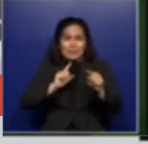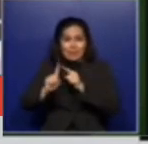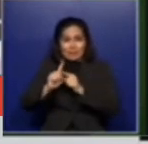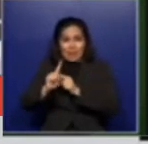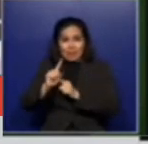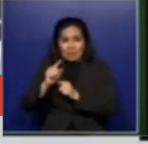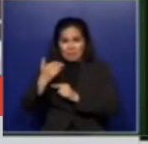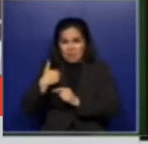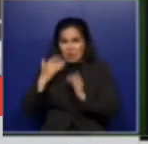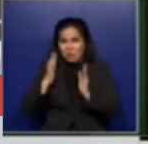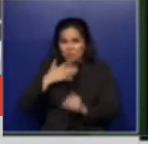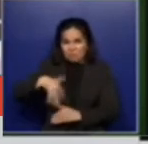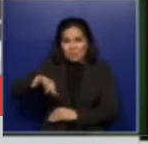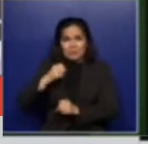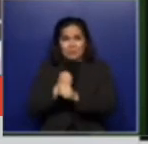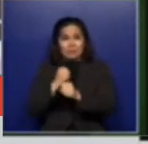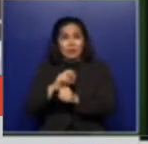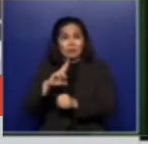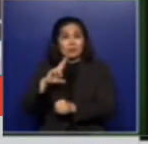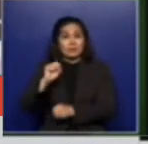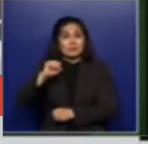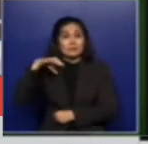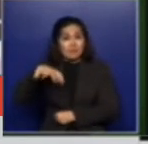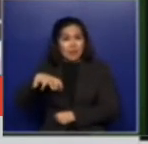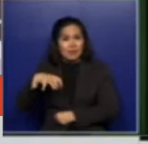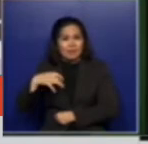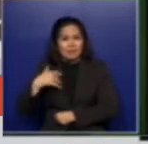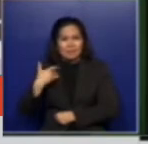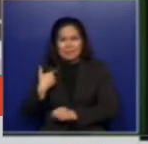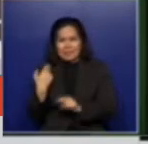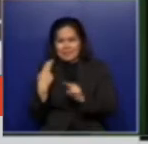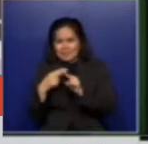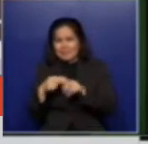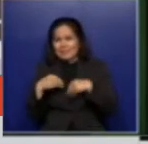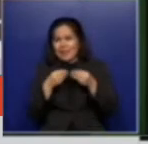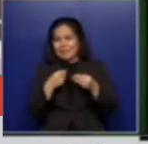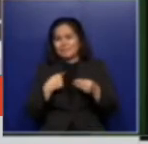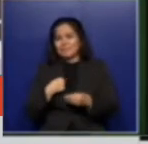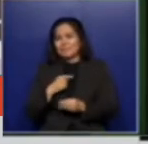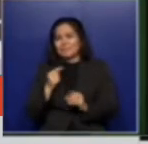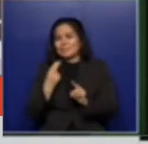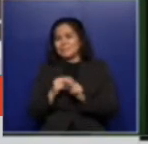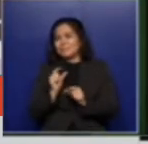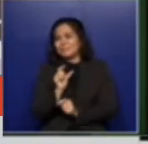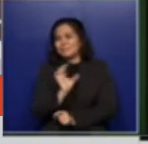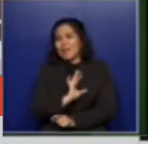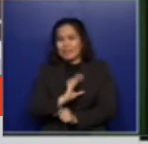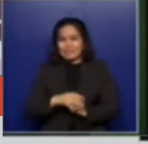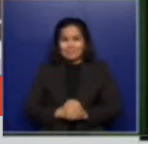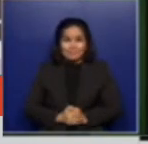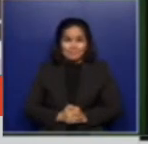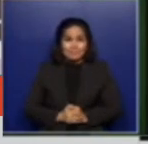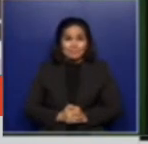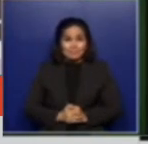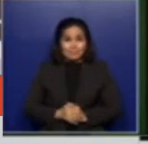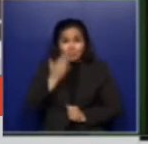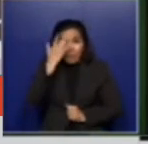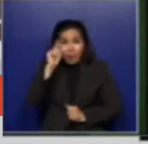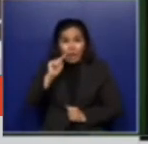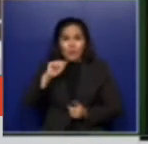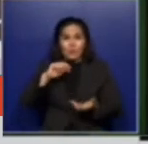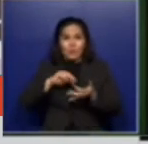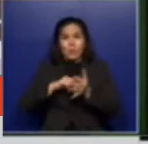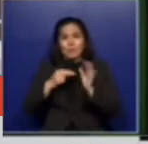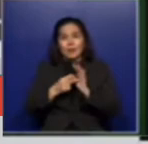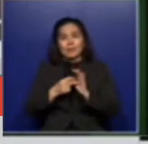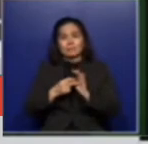ต่อหลายคนในสภาแห่งนี้ได้ตั้งสมญานามของท่านแต่ผมไม่แล้วผมไม่ตั้งเพราะมันเป็นเครื่องไม้เครื่